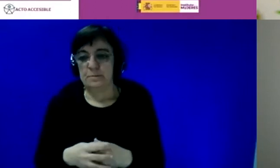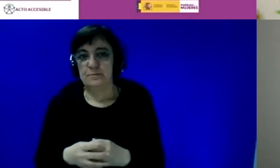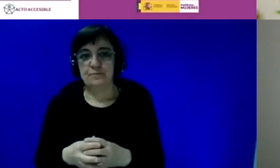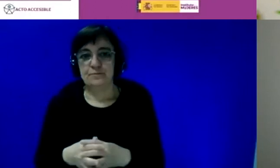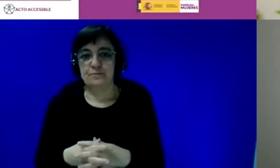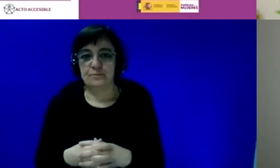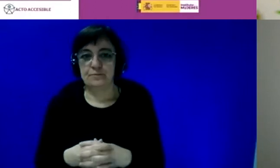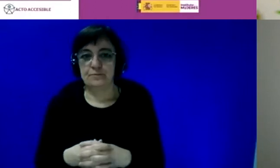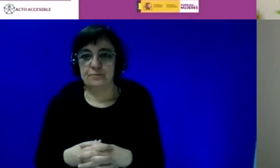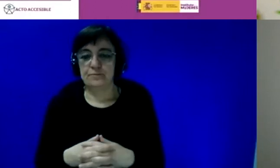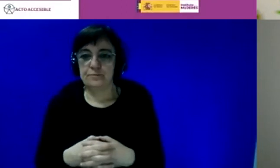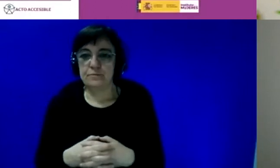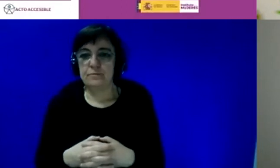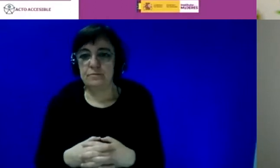ті